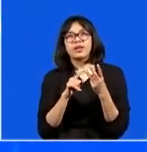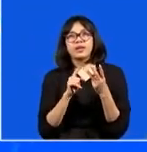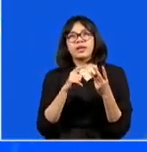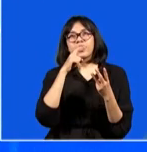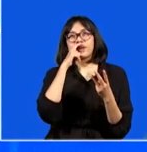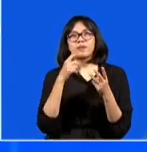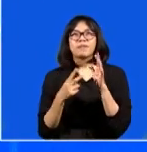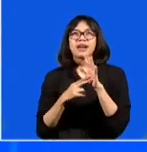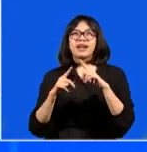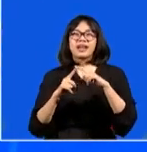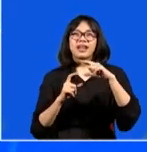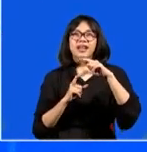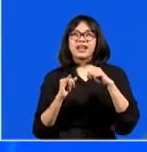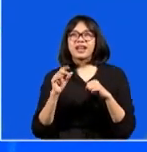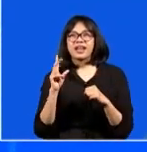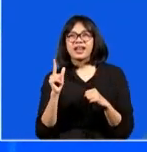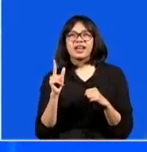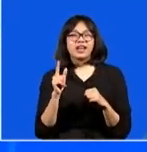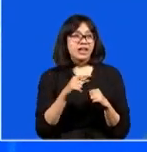Nasir Sungkar